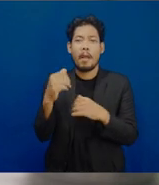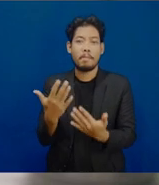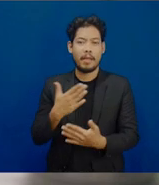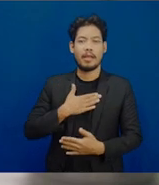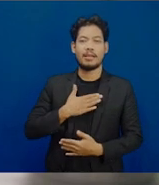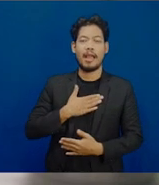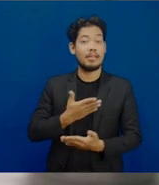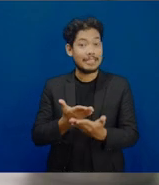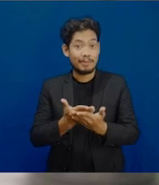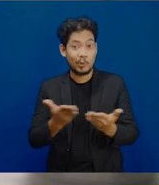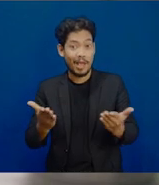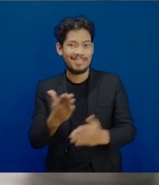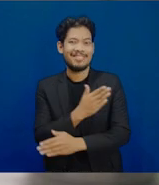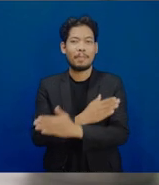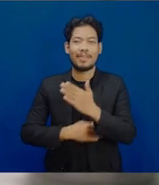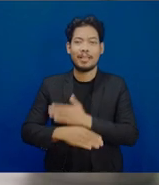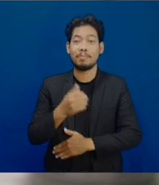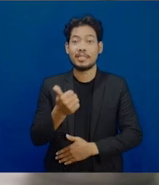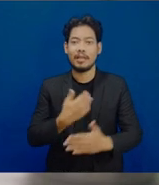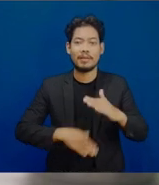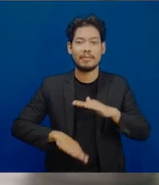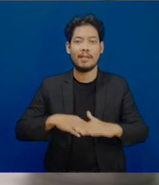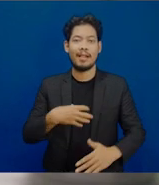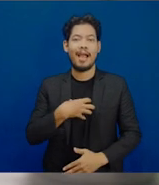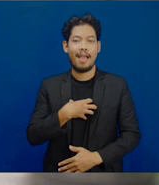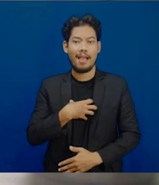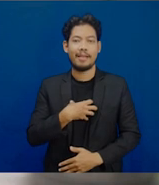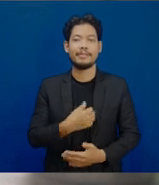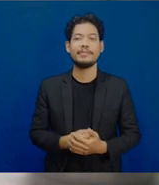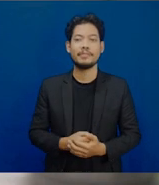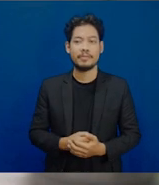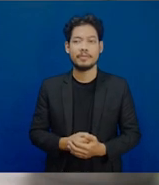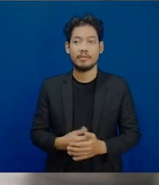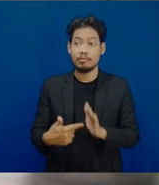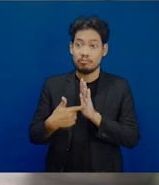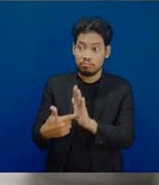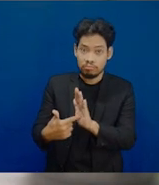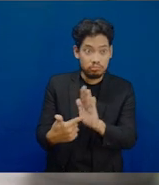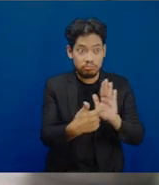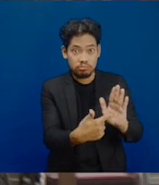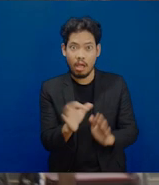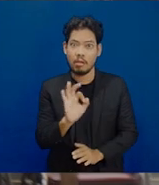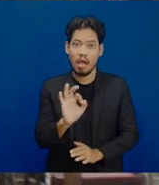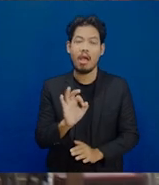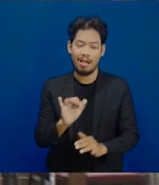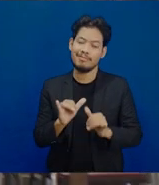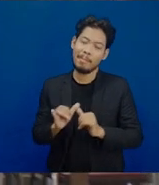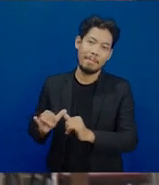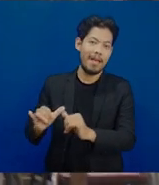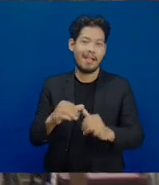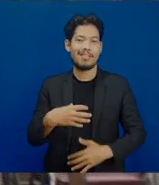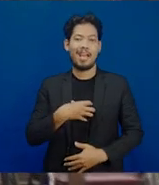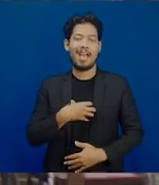Harapan saya semua difabel bisa terpenuhi hak-haknya dan tidak ada satupun orang yang tertinggal.